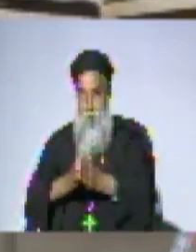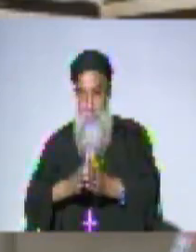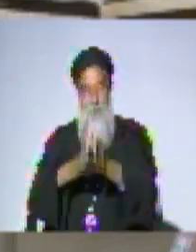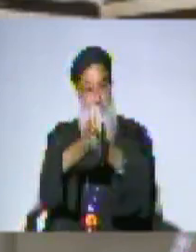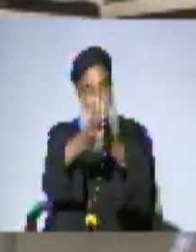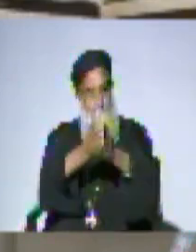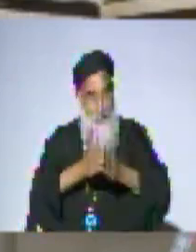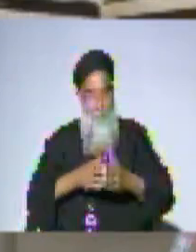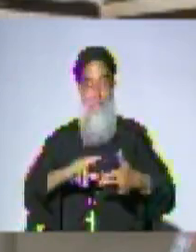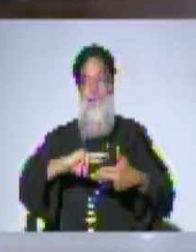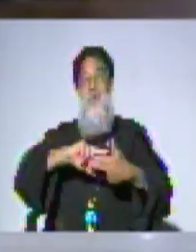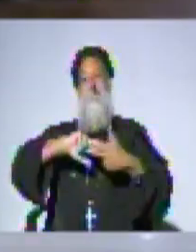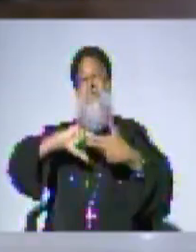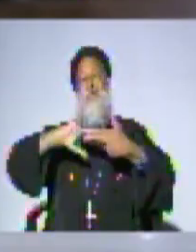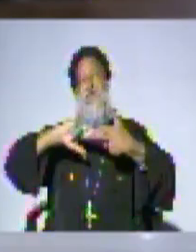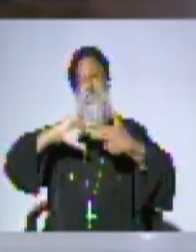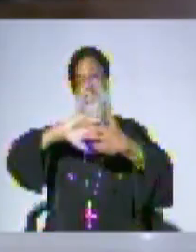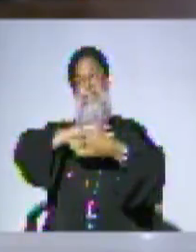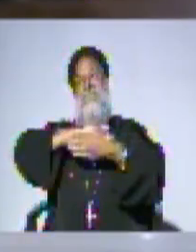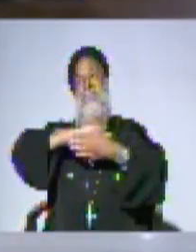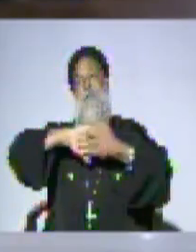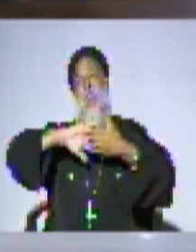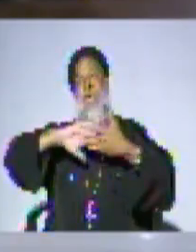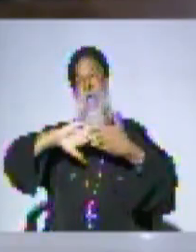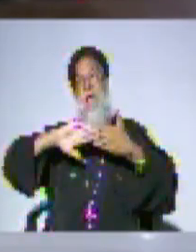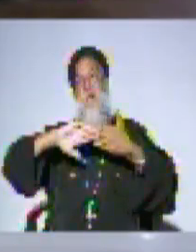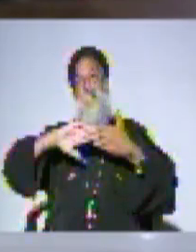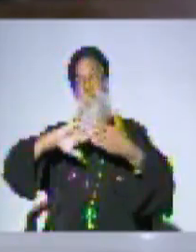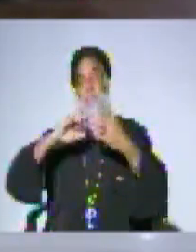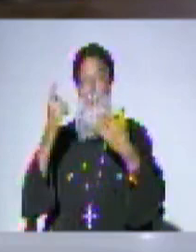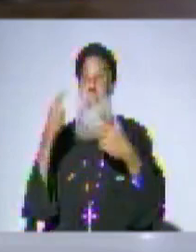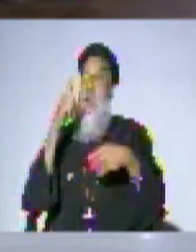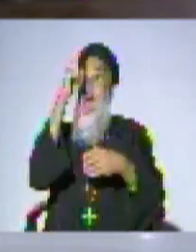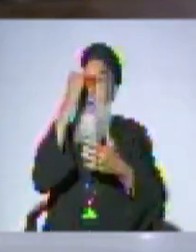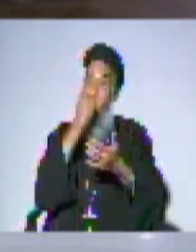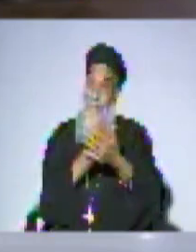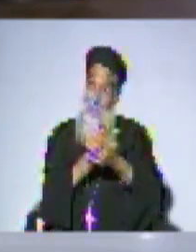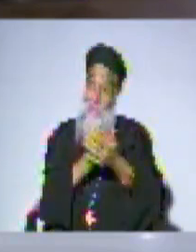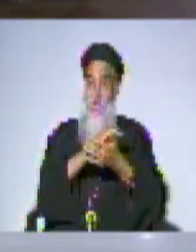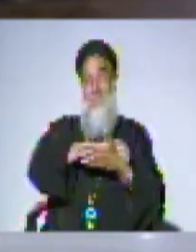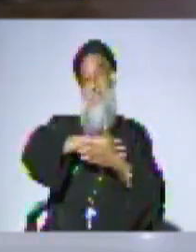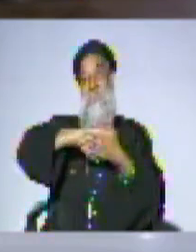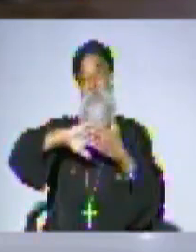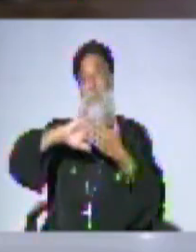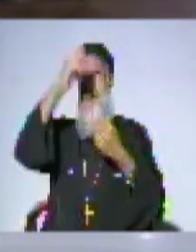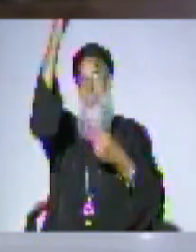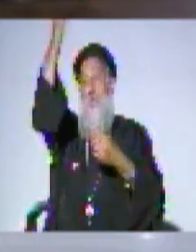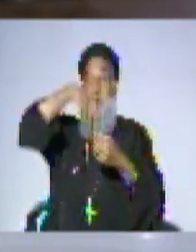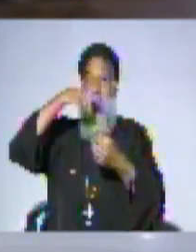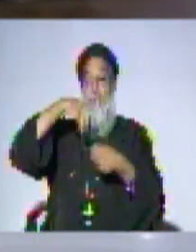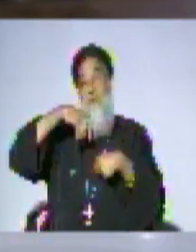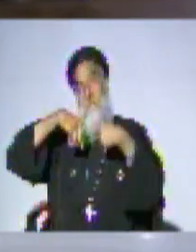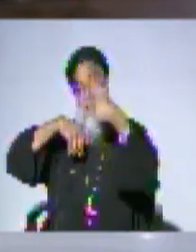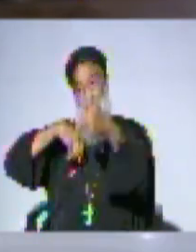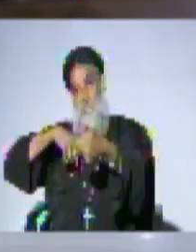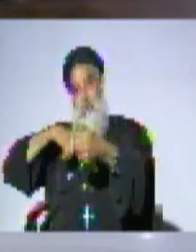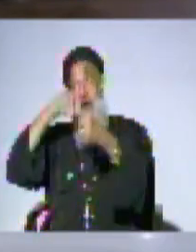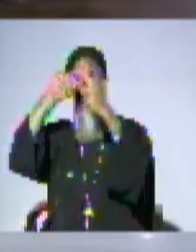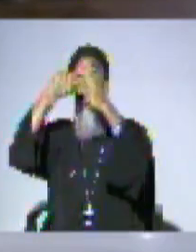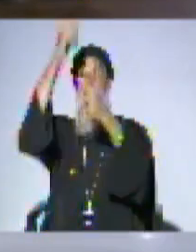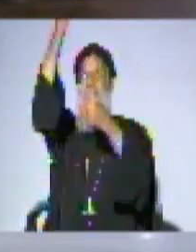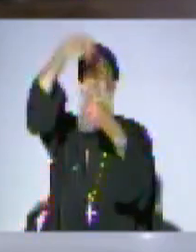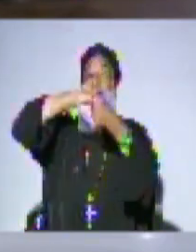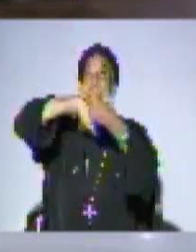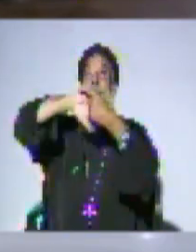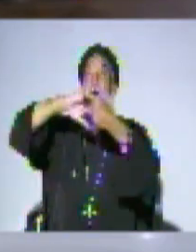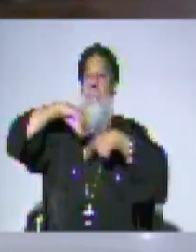مصدر السلام. واحنا بنعطي السلام بعضنا لبعض بالظبط عن طريق السلام اللي اعطاه لنا الله يعني. نتداول هذا السلام